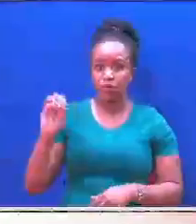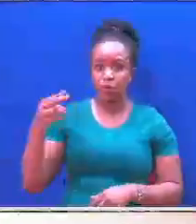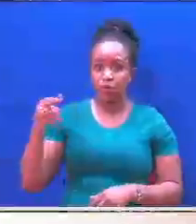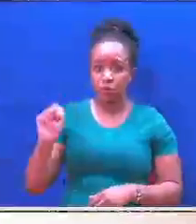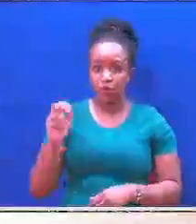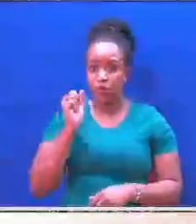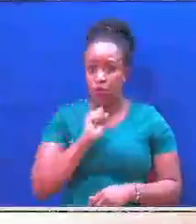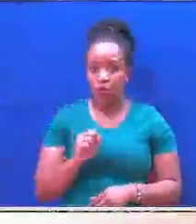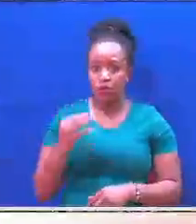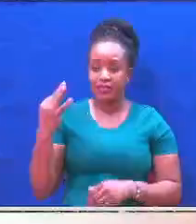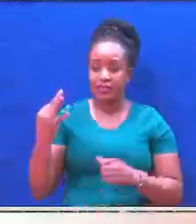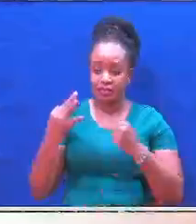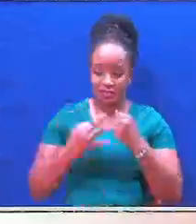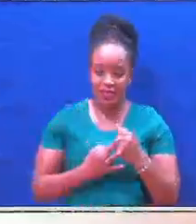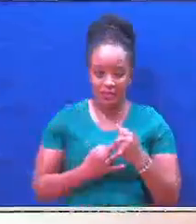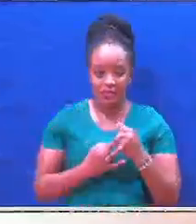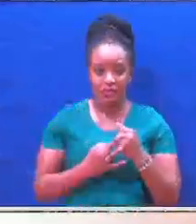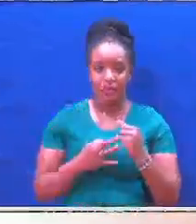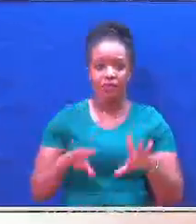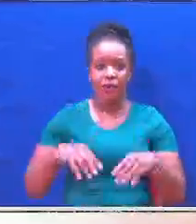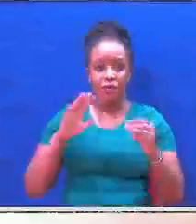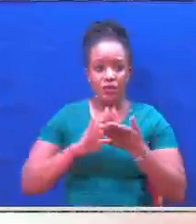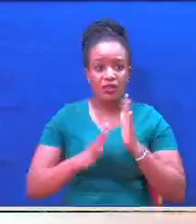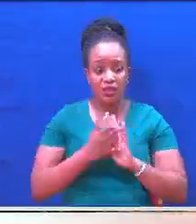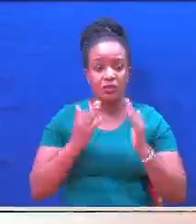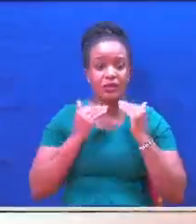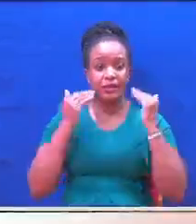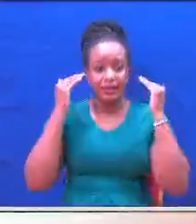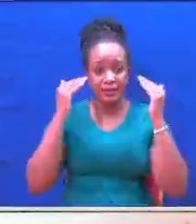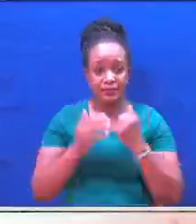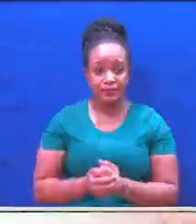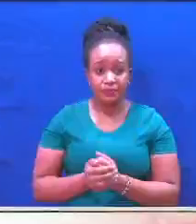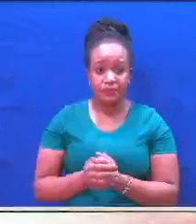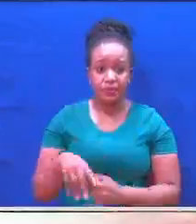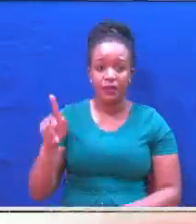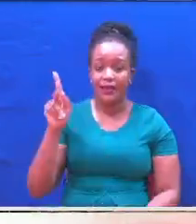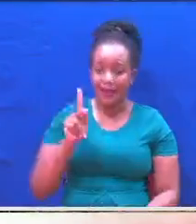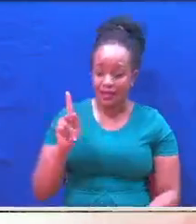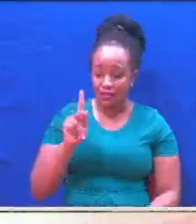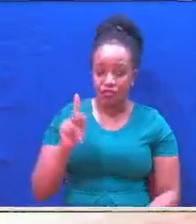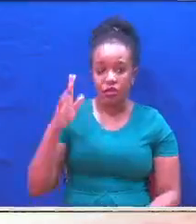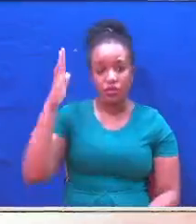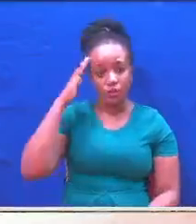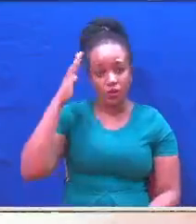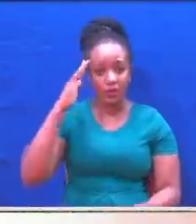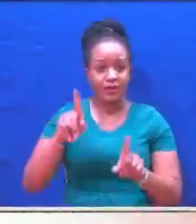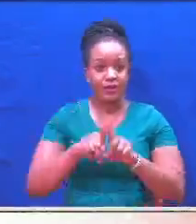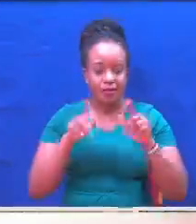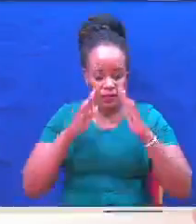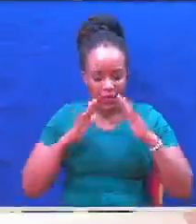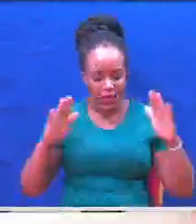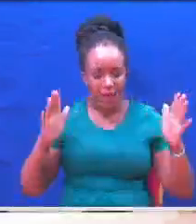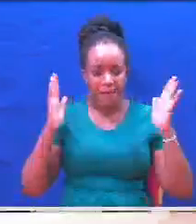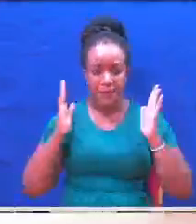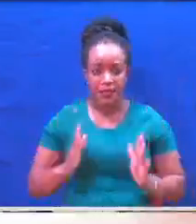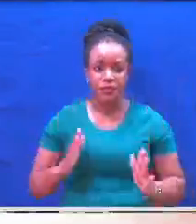miaka 38 ukipatikana bila kichwa chake. Karanja ametajwa kama mtu mpole asiyependa